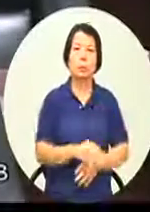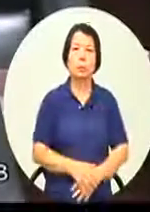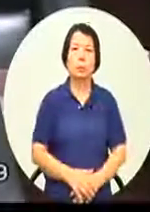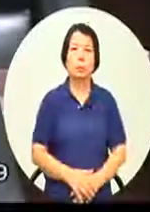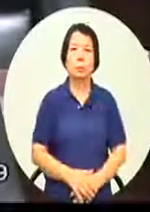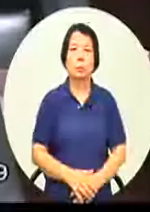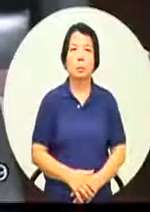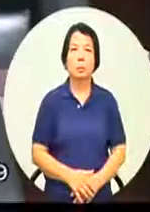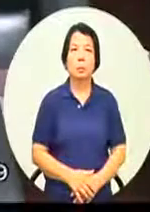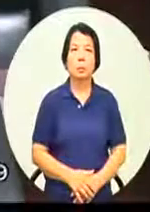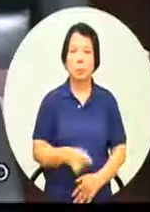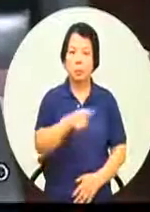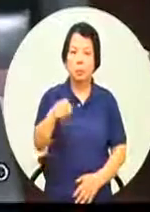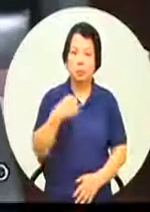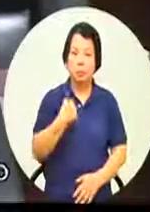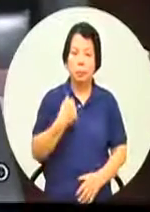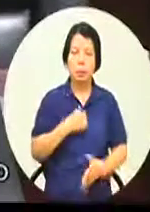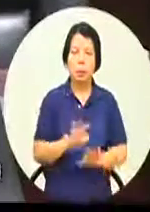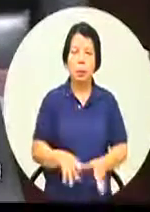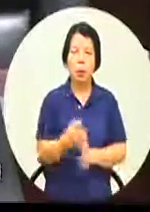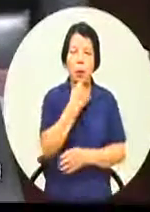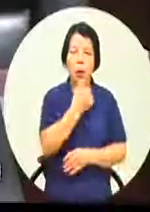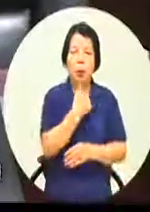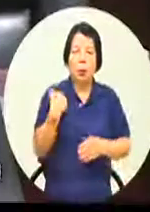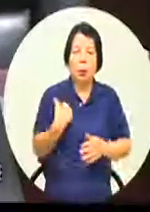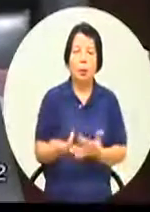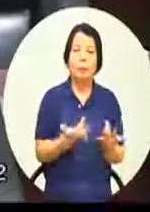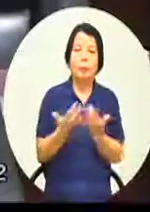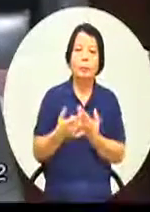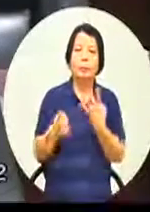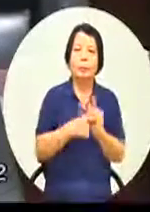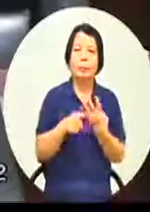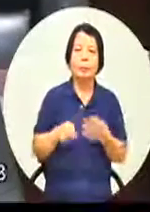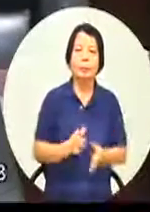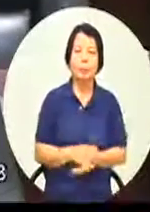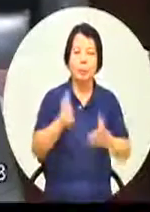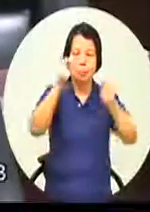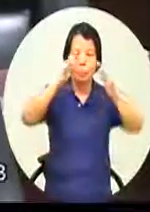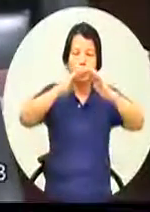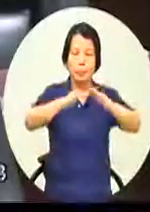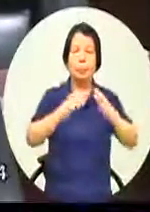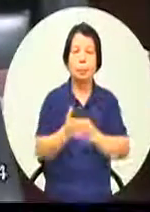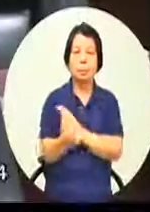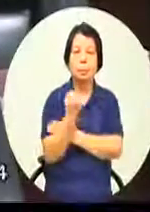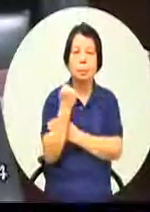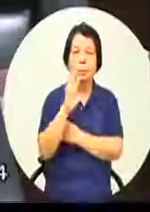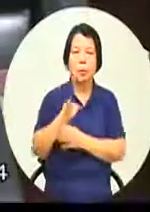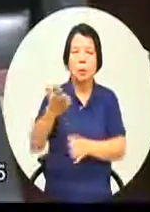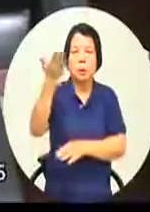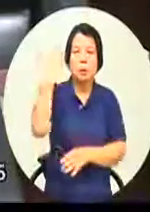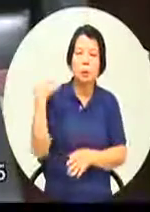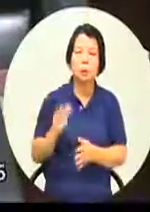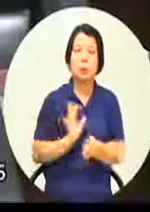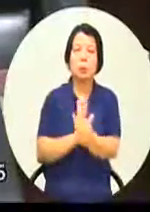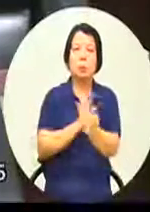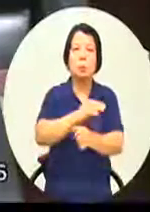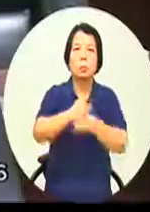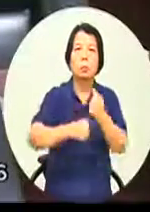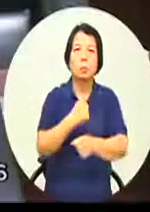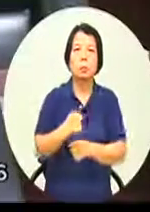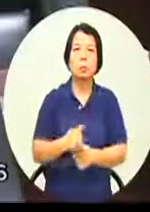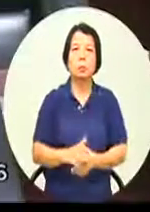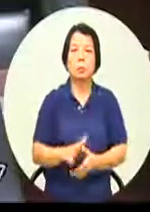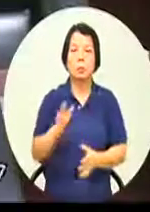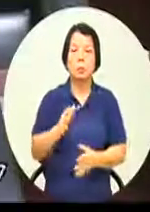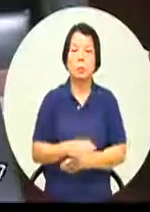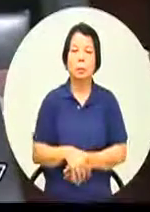其实我们都知道现在一直在讲绿能产业，绿能产业。那我们高雄市也很努力哈，过去也推动一些